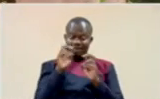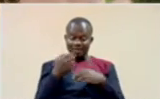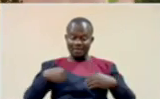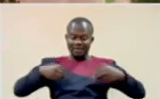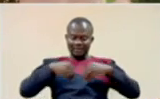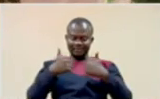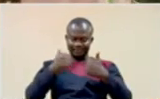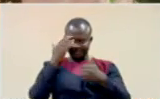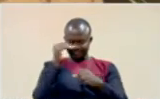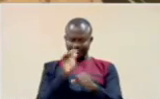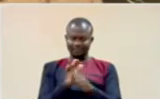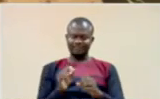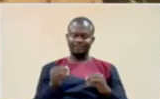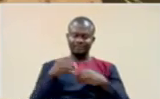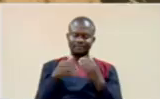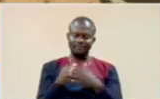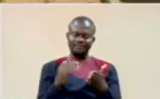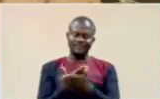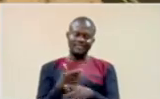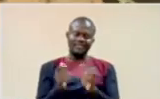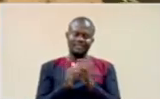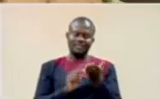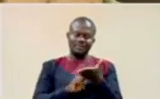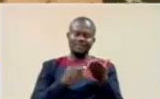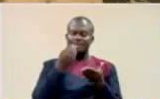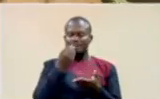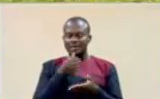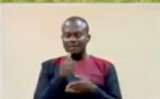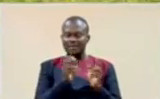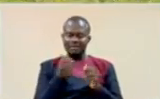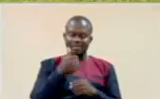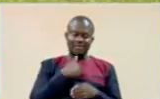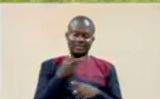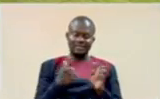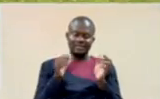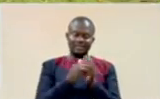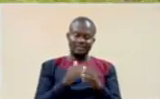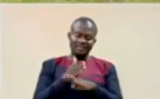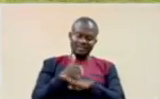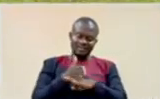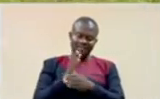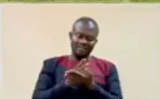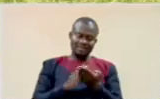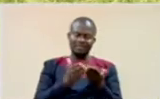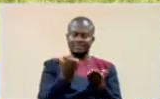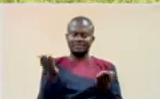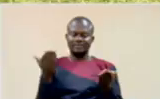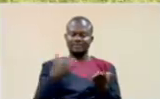baberewe bitewe n'uko benshi babaga bambaye imyenda mishya ndetse bakanifasha ibiribwa bari bafite icyo gihe ndetse bakanabaga amwe matungo